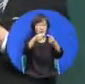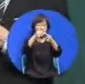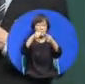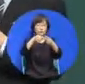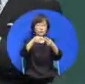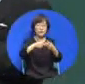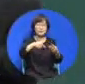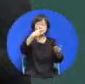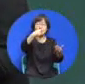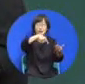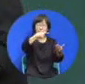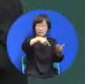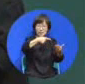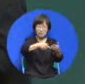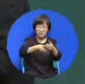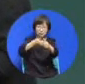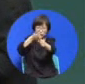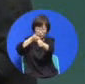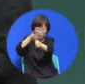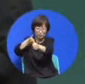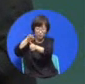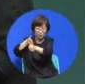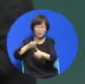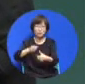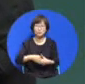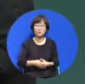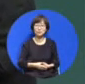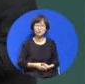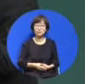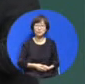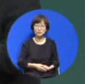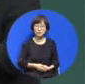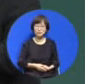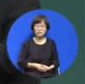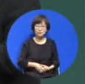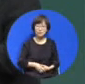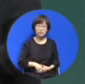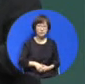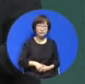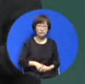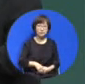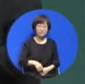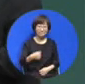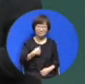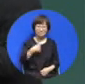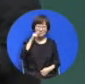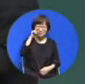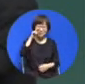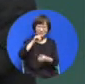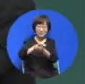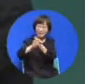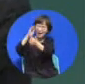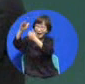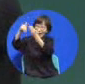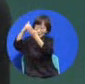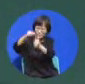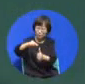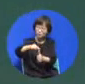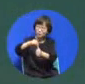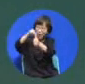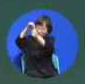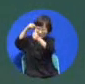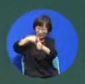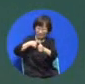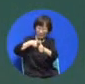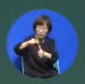week, whether they're coming to the church or the VBS, Vacation Bible School, I want you to do these things with them. 하나님의 자녀에게는 너무나 간단한